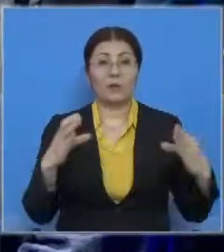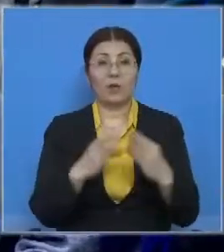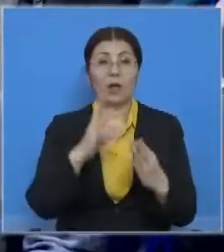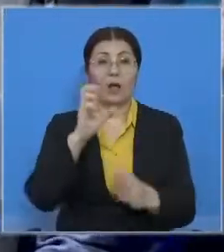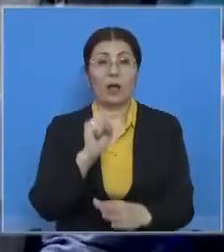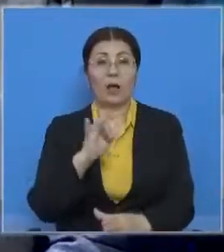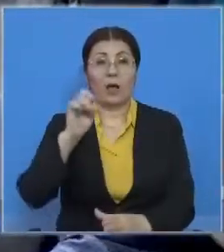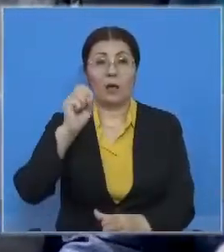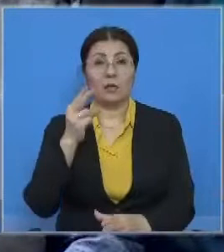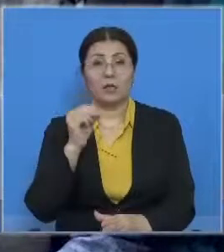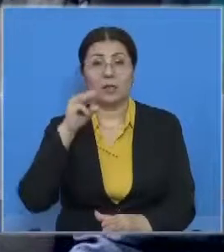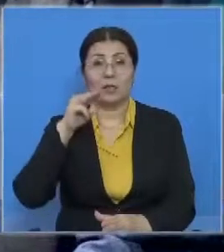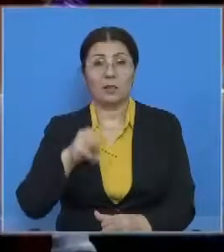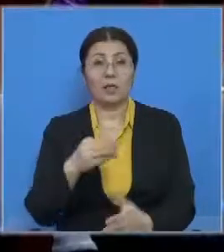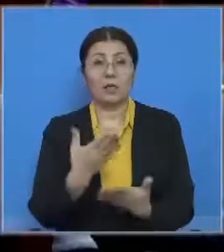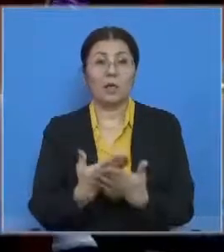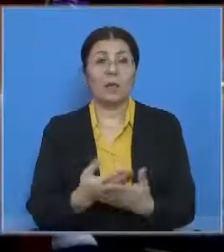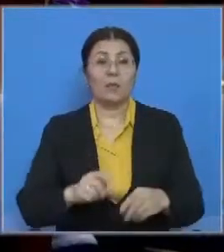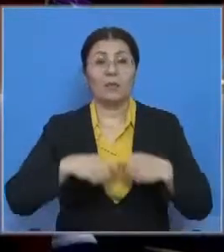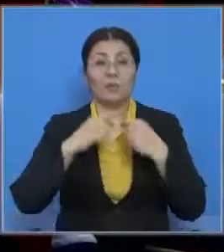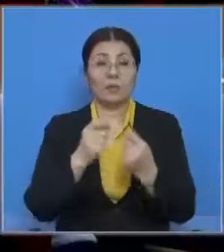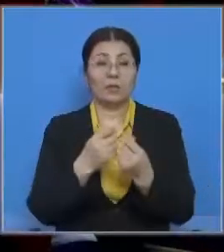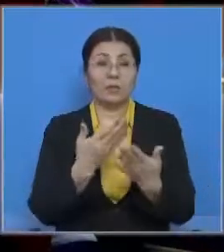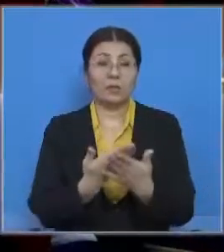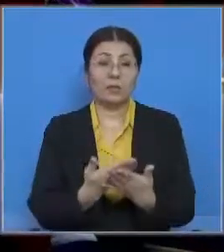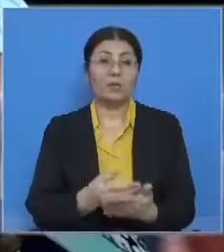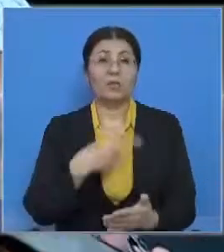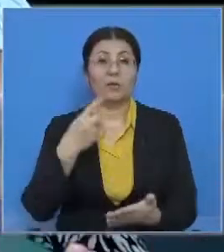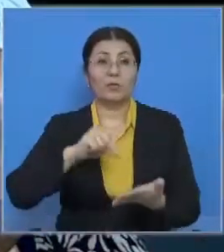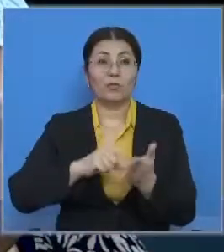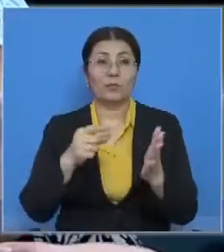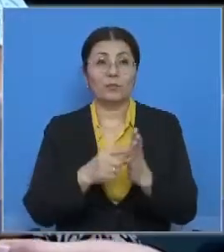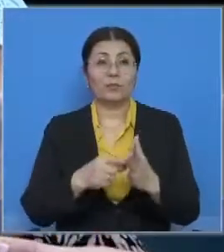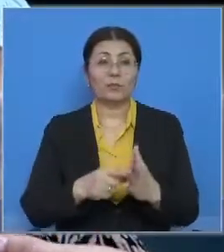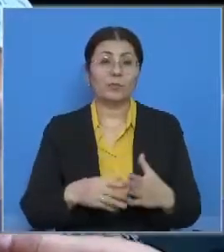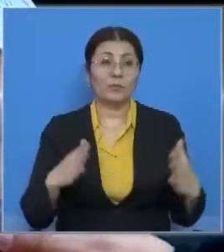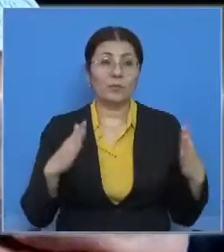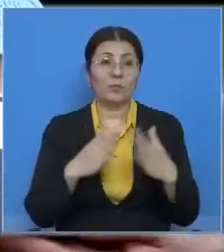Более того, им нашли двухкомнатную квартиру прямо в центре города.